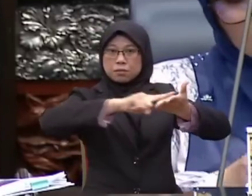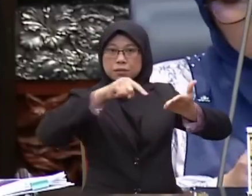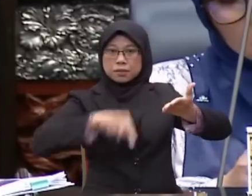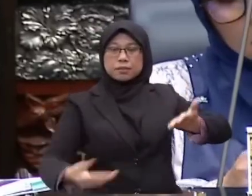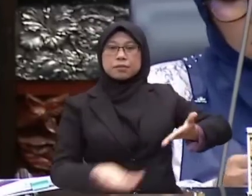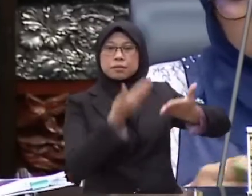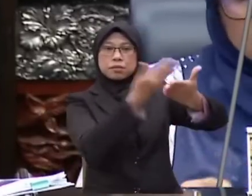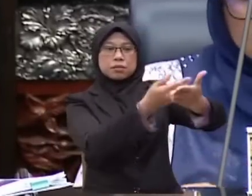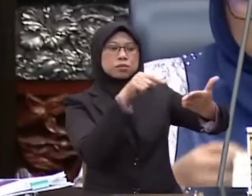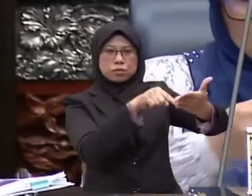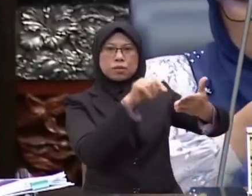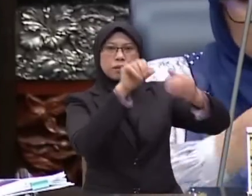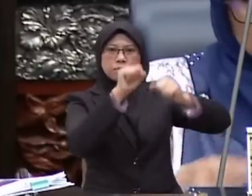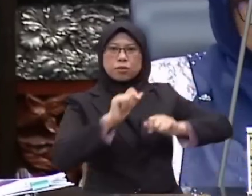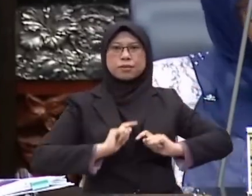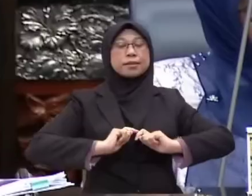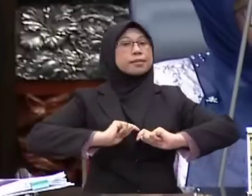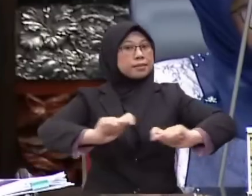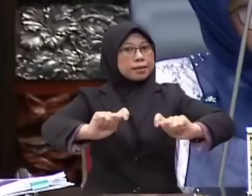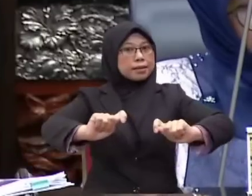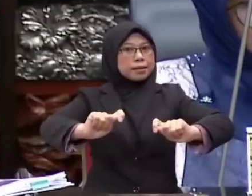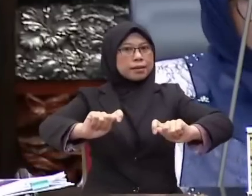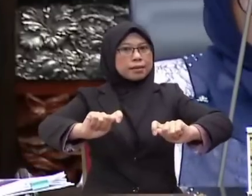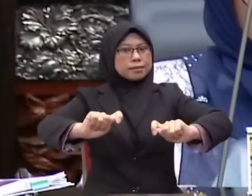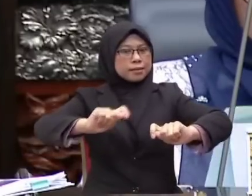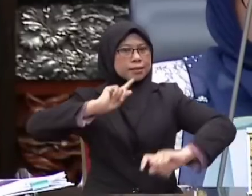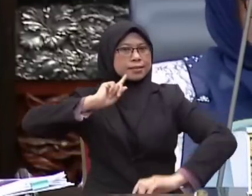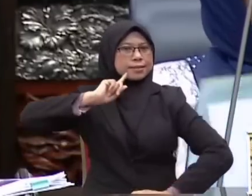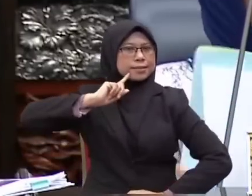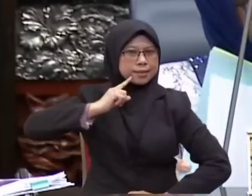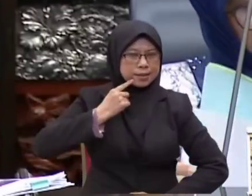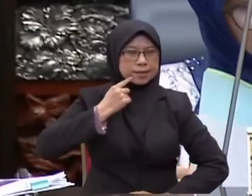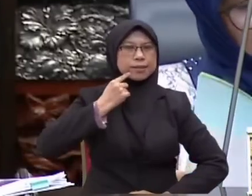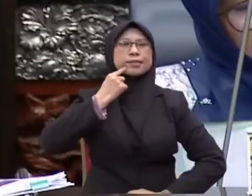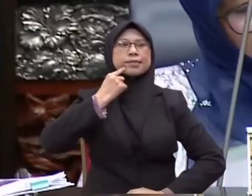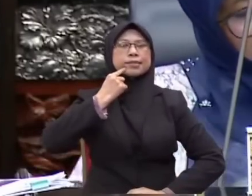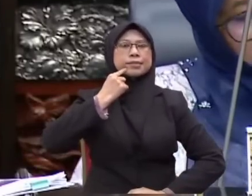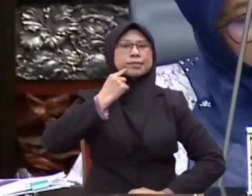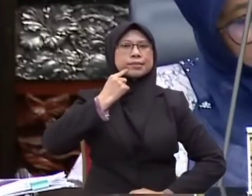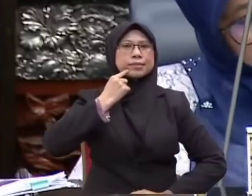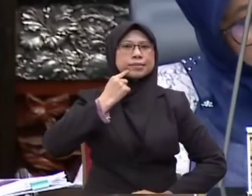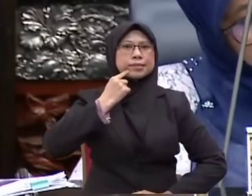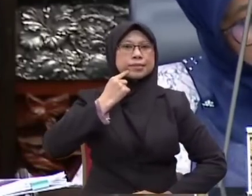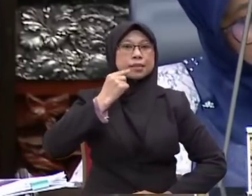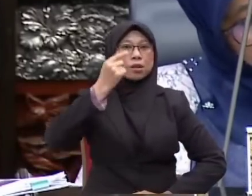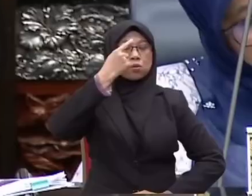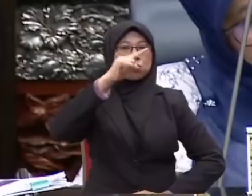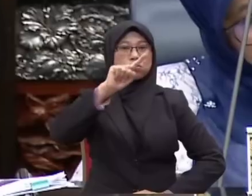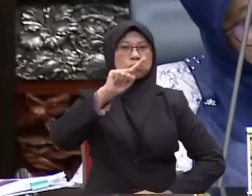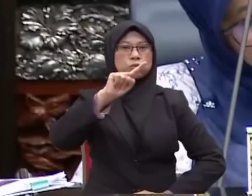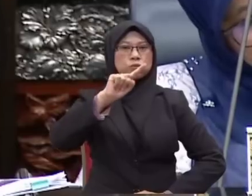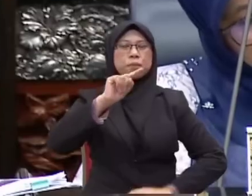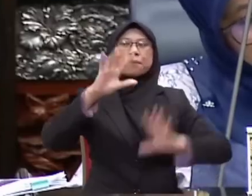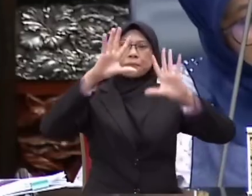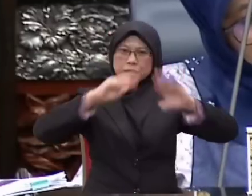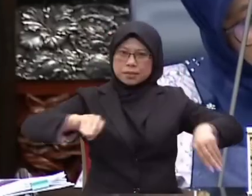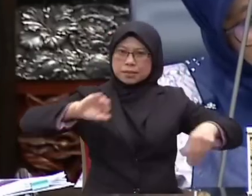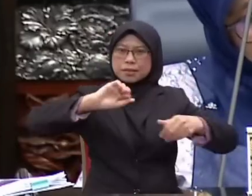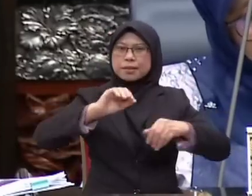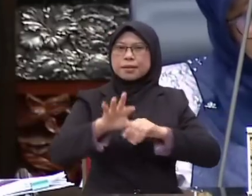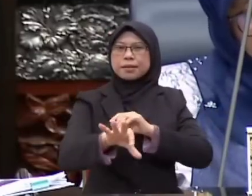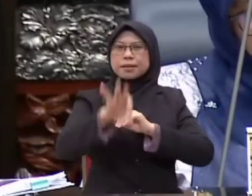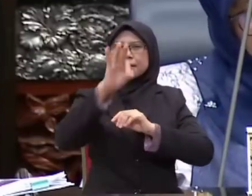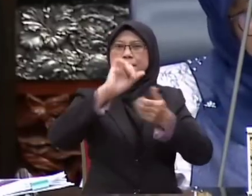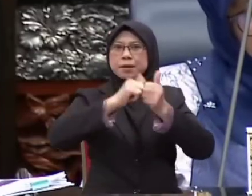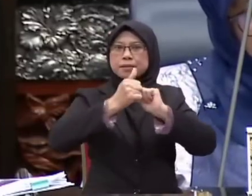dalam laporan tersebut dapat diambil tindakan dengan serius oleh pihak terlibat untuk mengatasi kelemahan yang ditemui dan